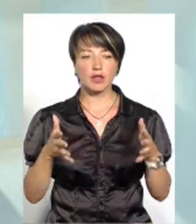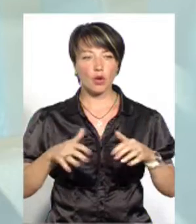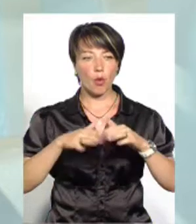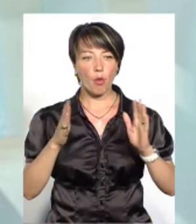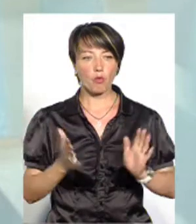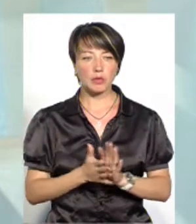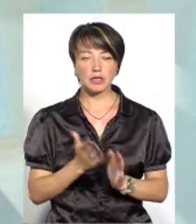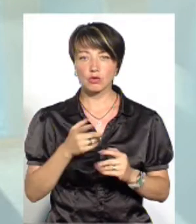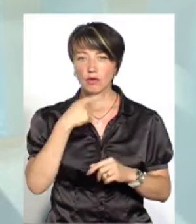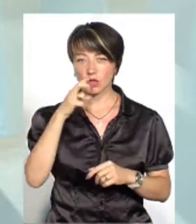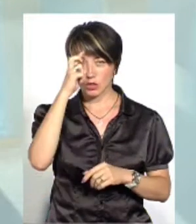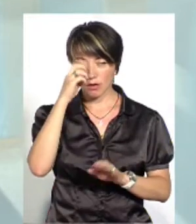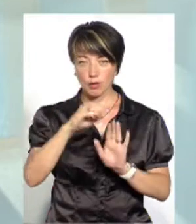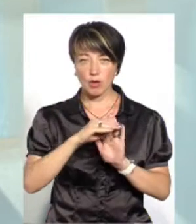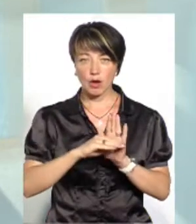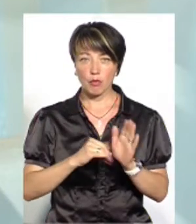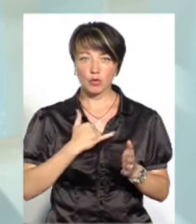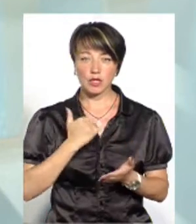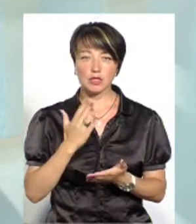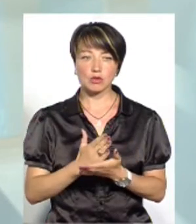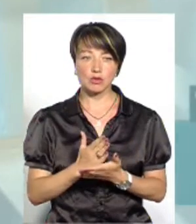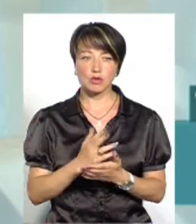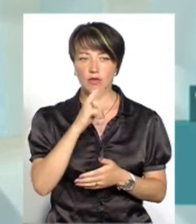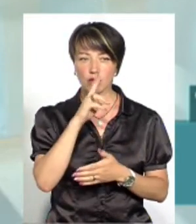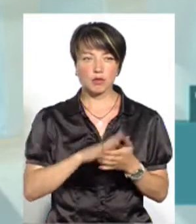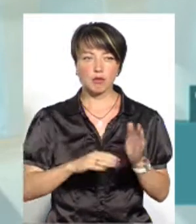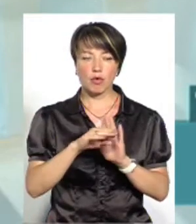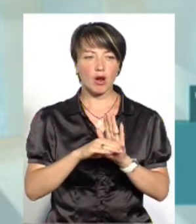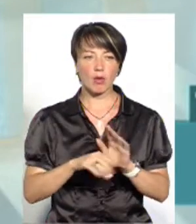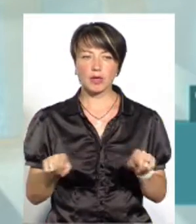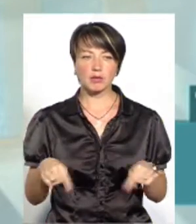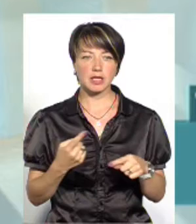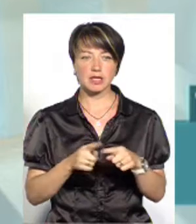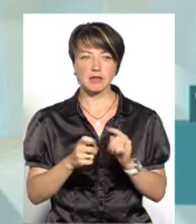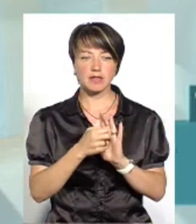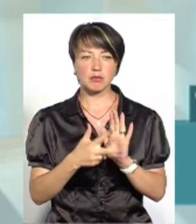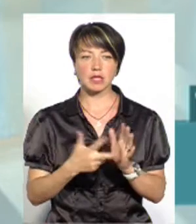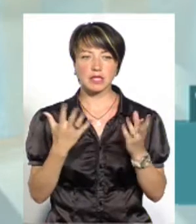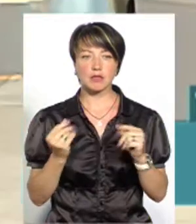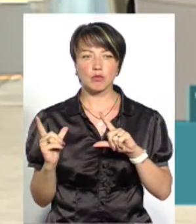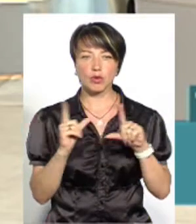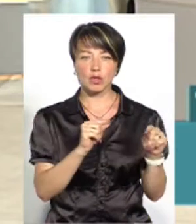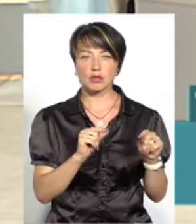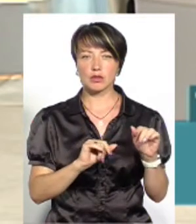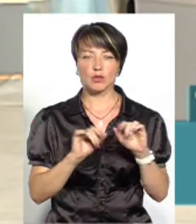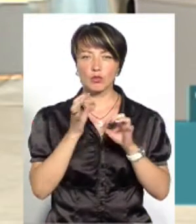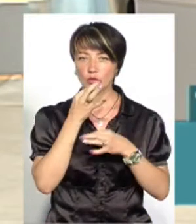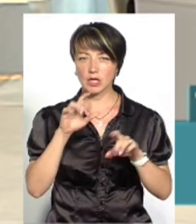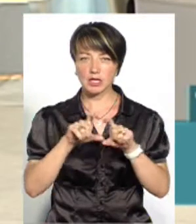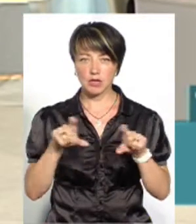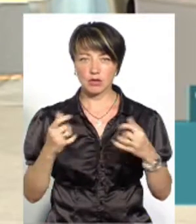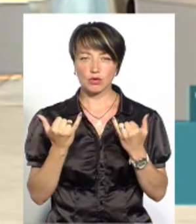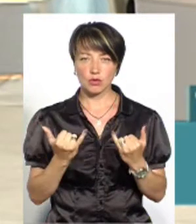комплекс. Якщо ми говоримо про державні програми, які в нас існують, вибачте, програма реабілітації – це 18 днів поїхати будь-де в який заклад,